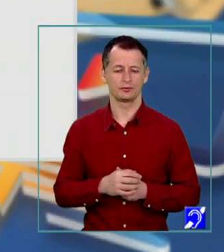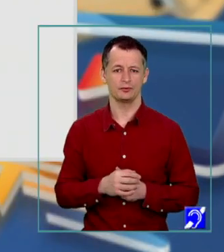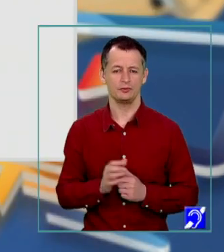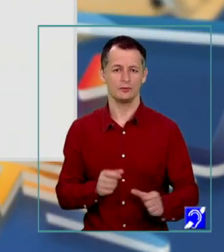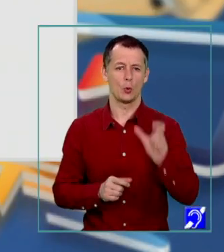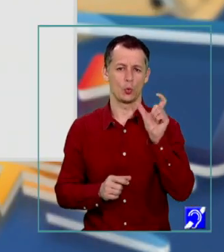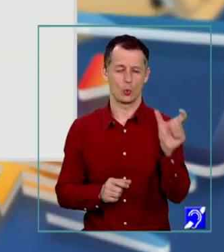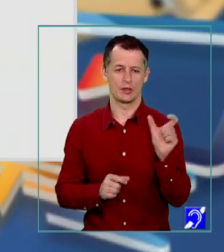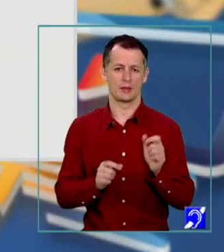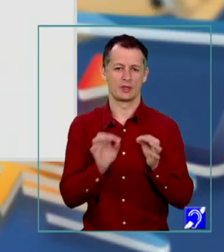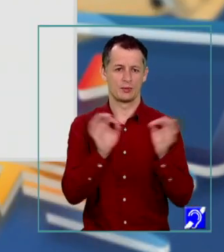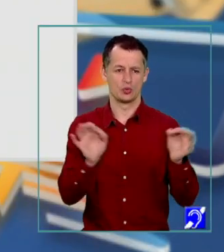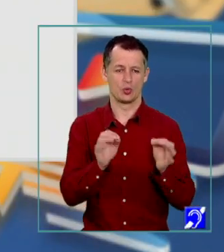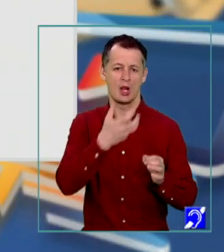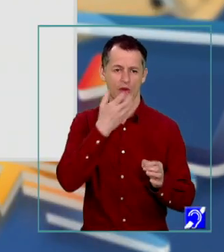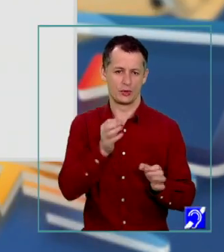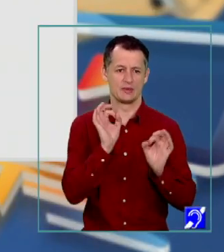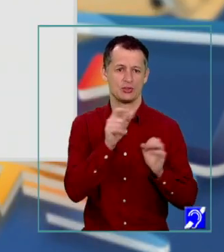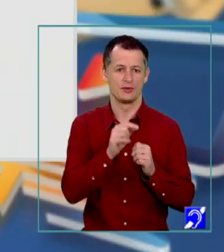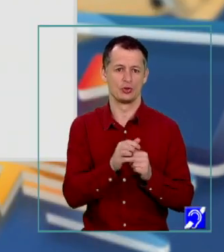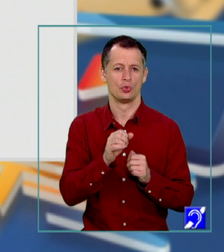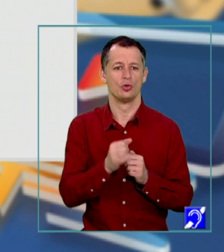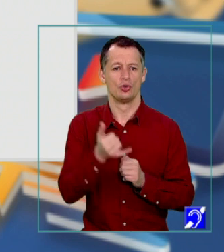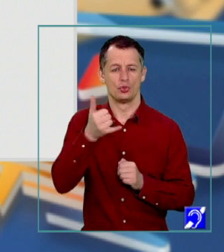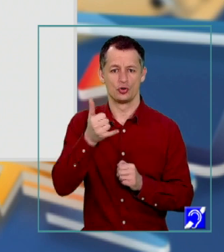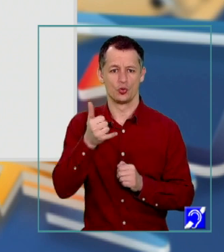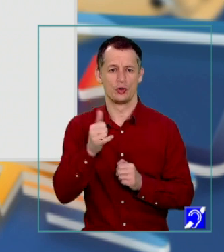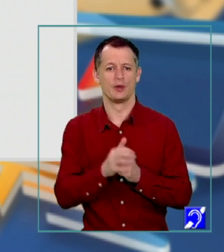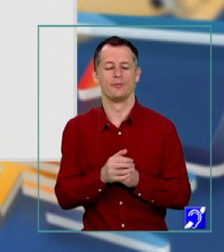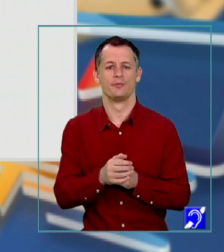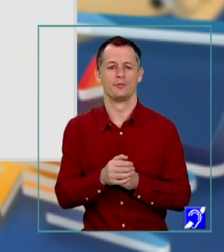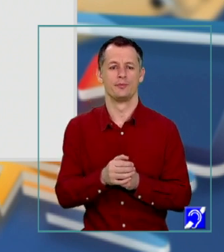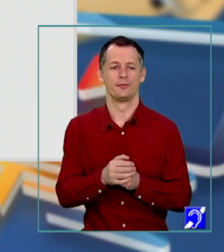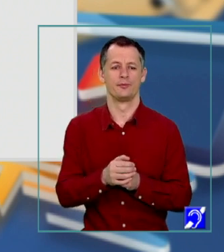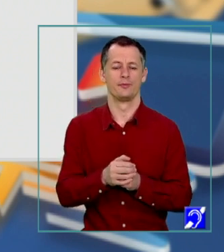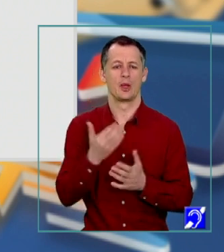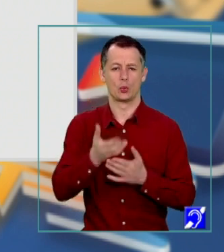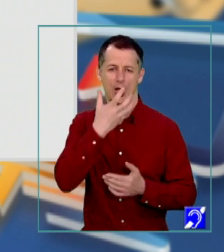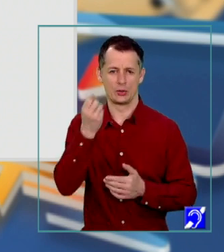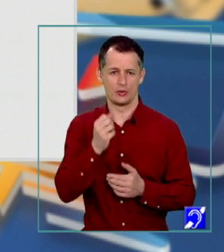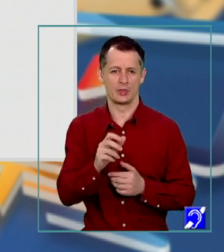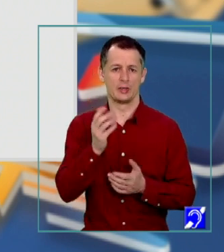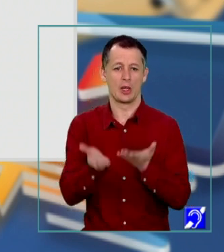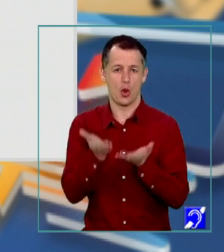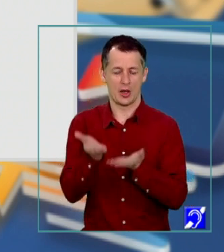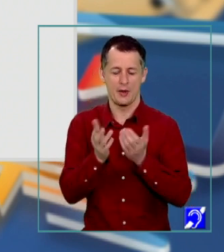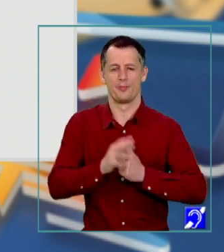Unitatea de măsură a căldurii specifice este joule, unitatea de măsură pentru căldură, kilogram,